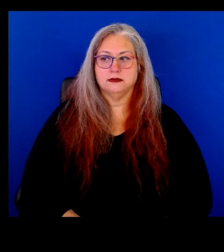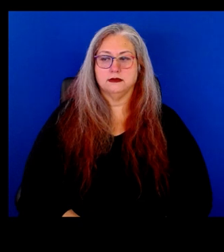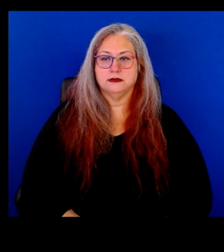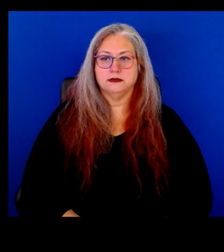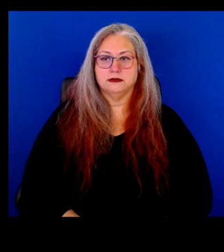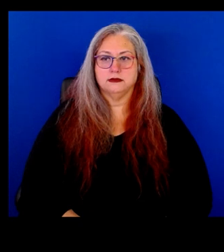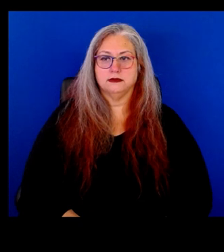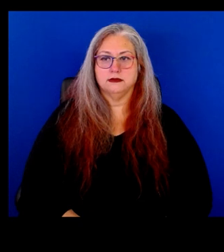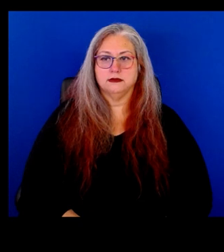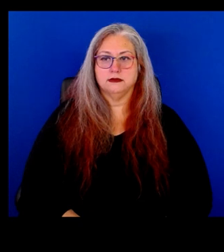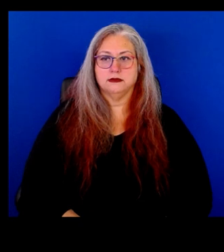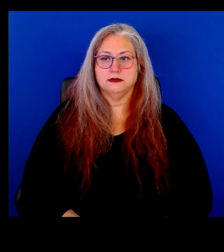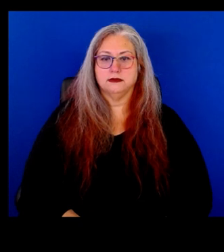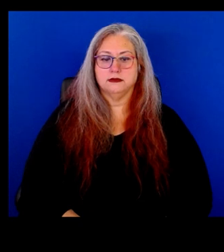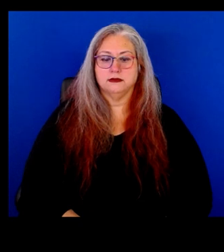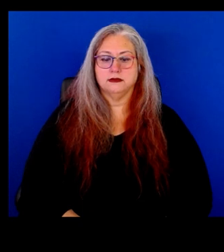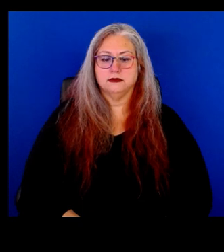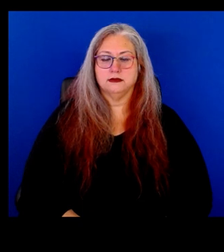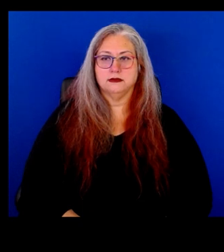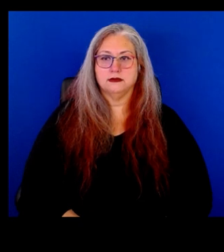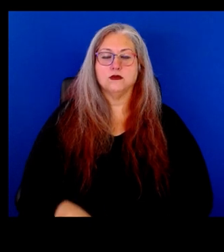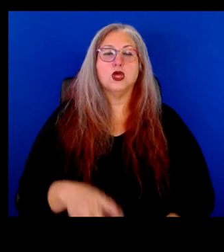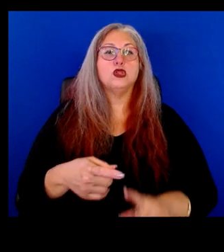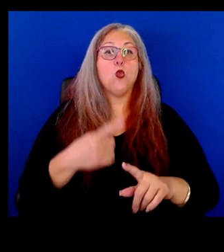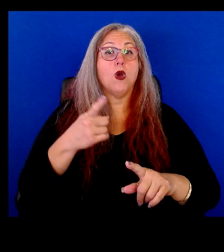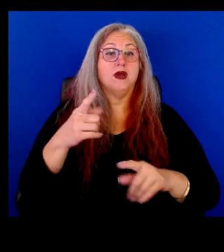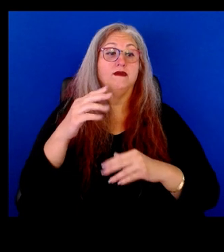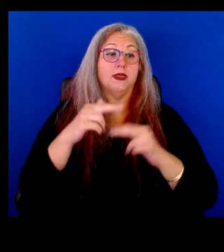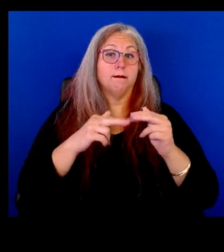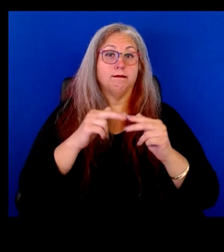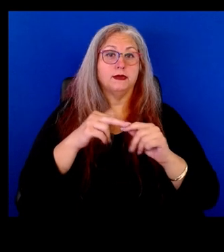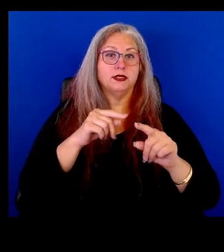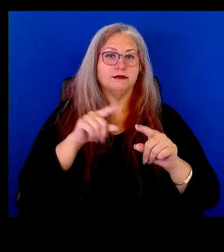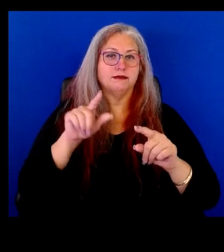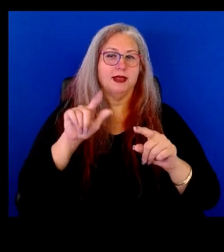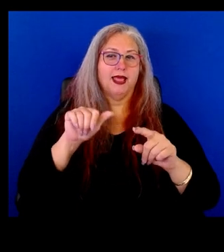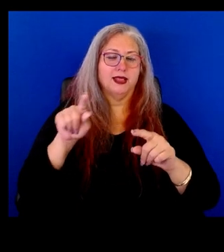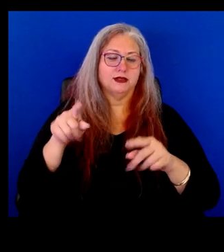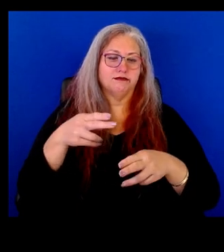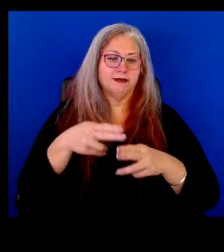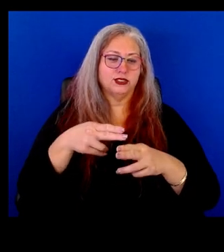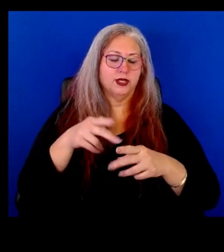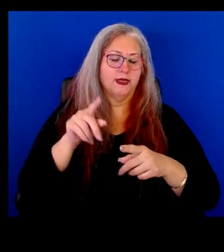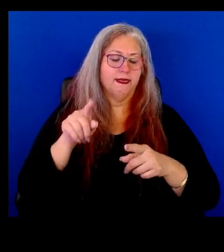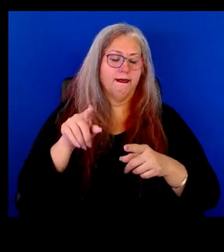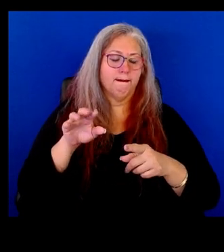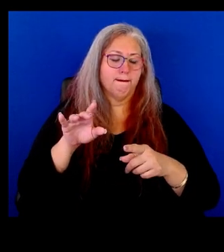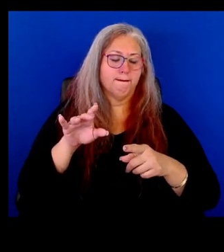كلهم كانوا في عداد الأموات. One of the buildings Leila is mentioning is